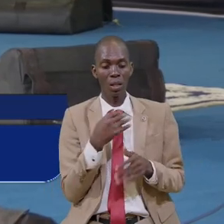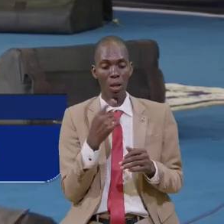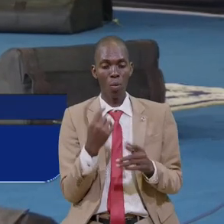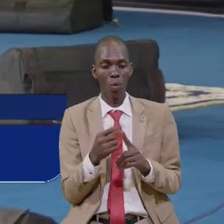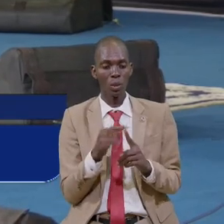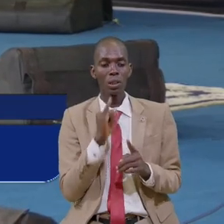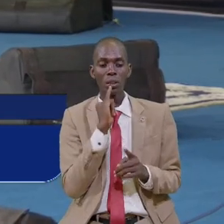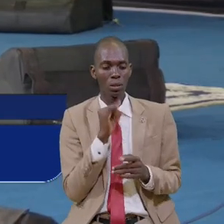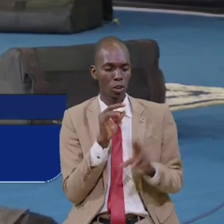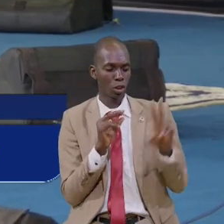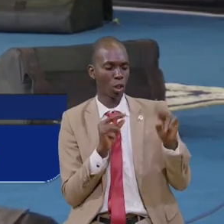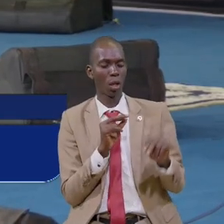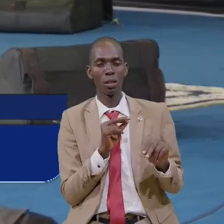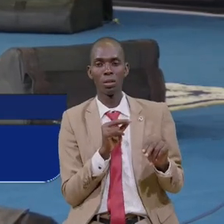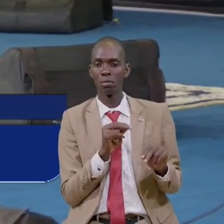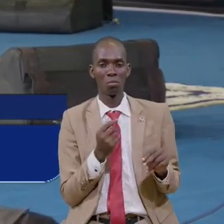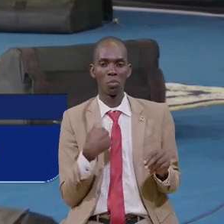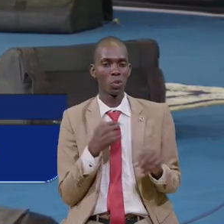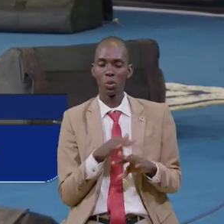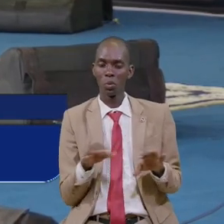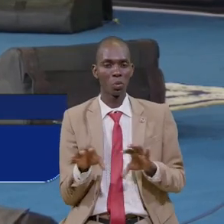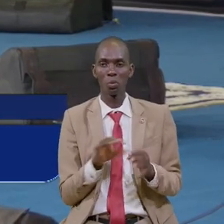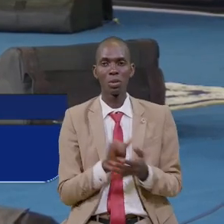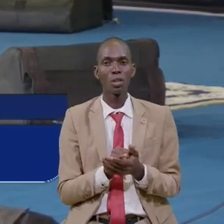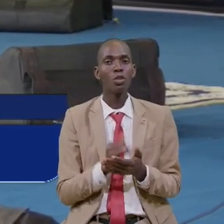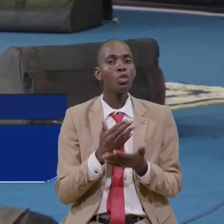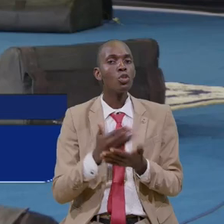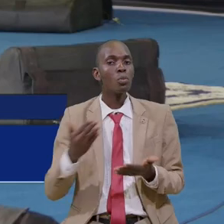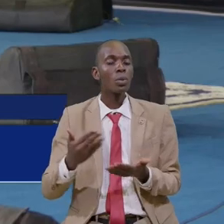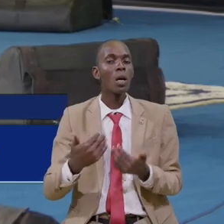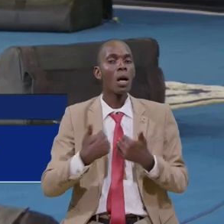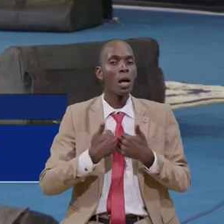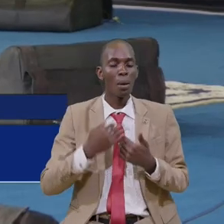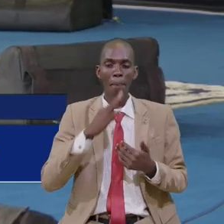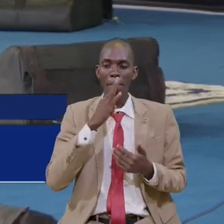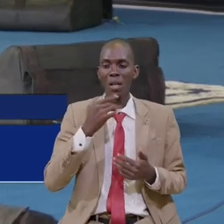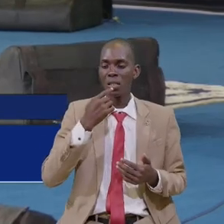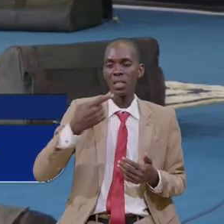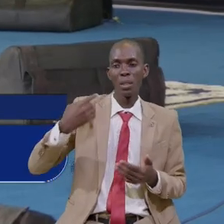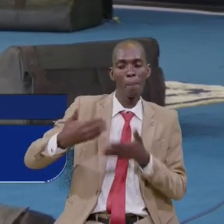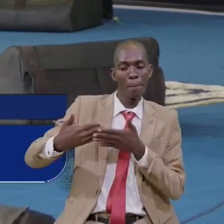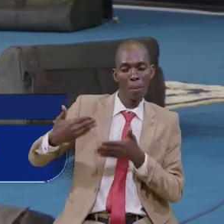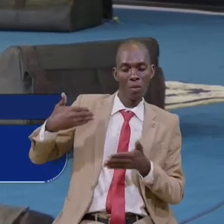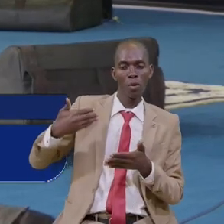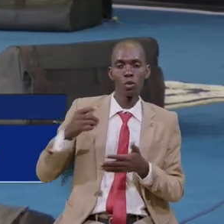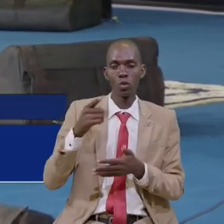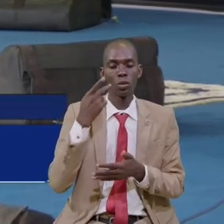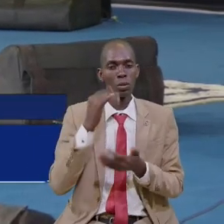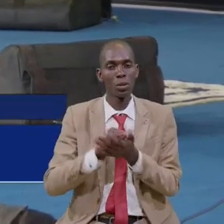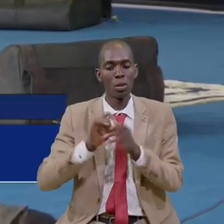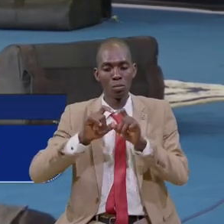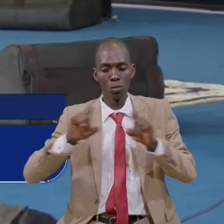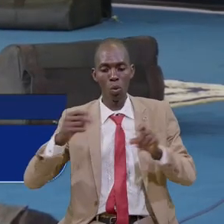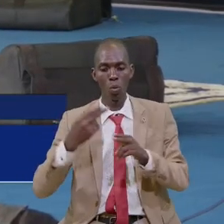met non. Quelque chose avait été dit précédemment. Nous avons un plan, nous avons